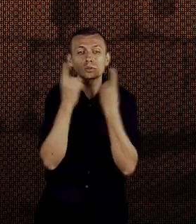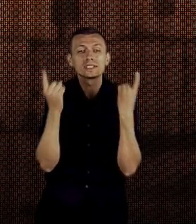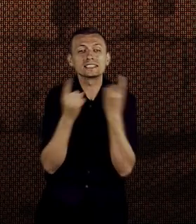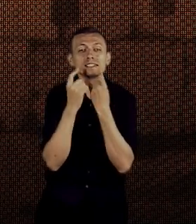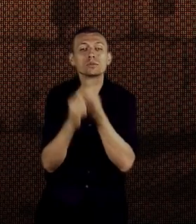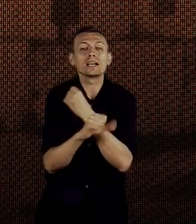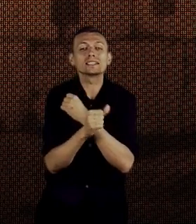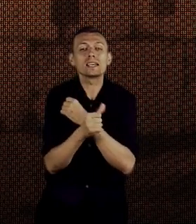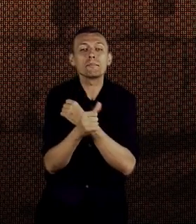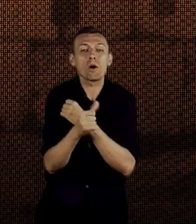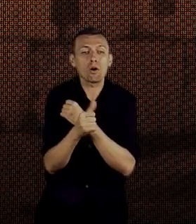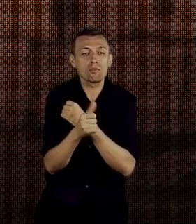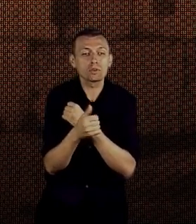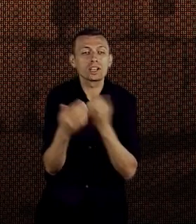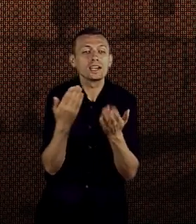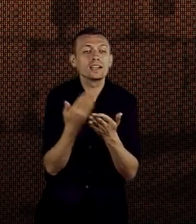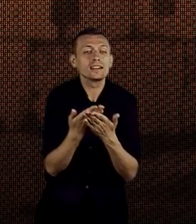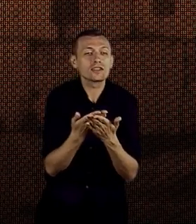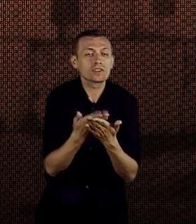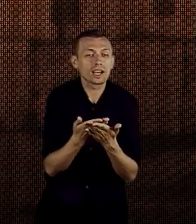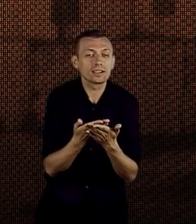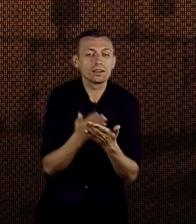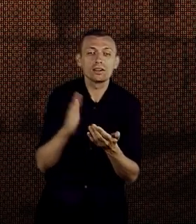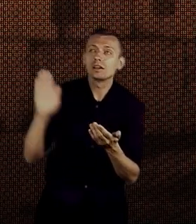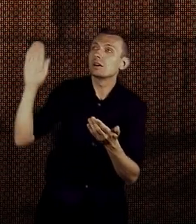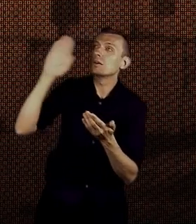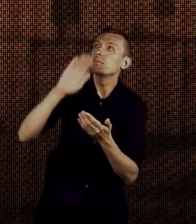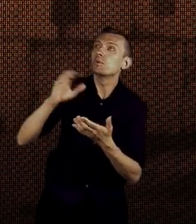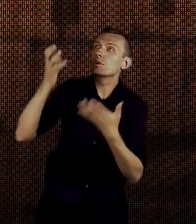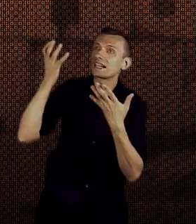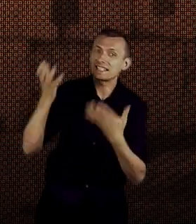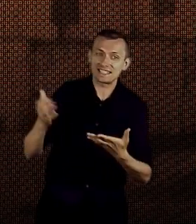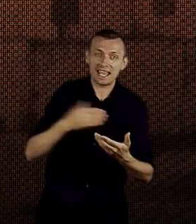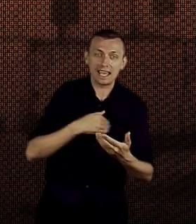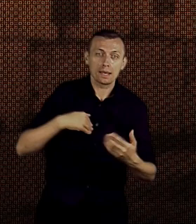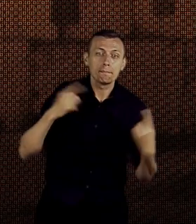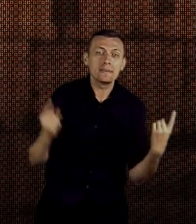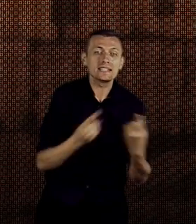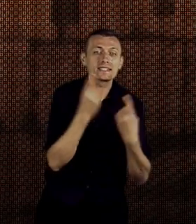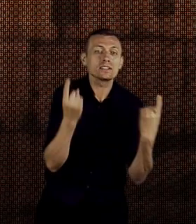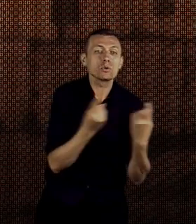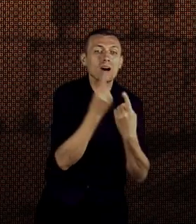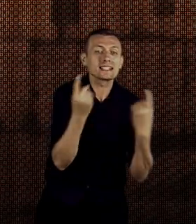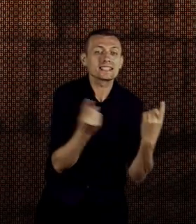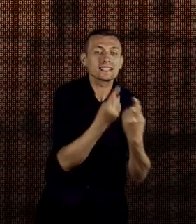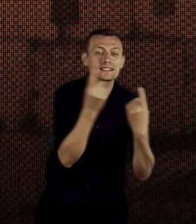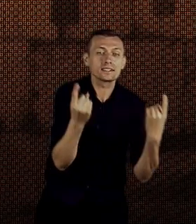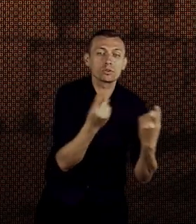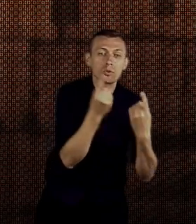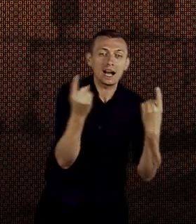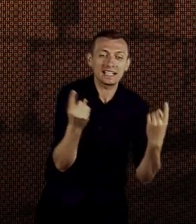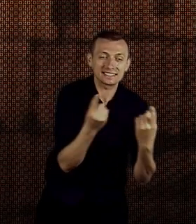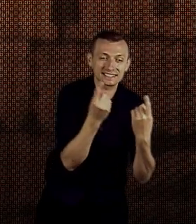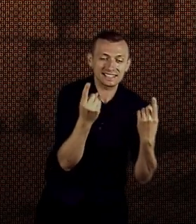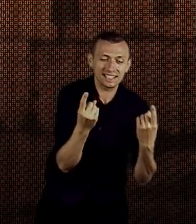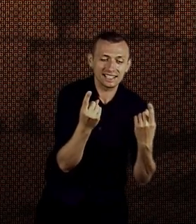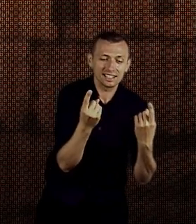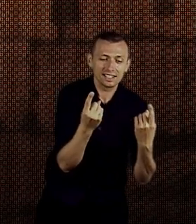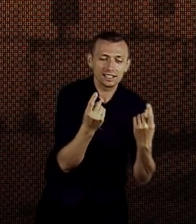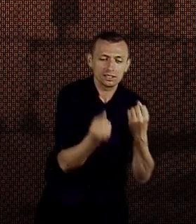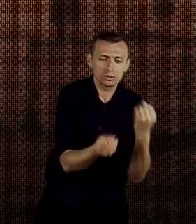próbę. I to samo robi z nami. Bo tylko w ten sposób wiara nasza może się